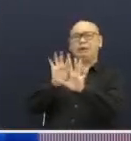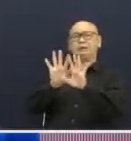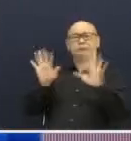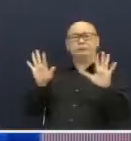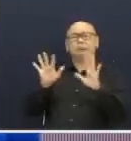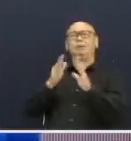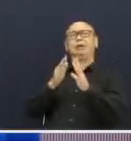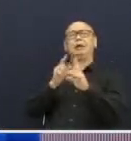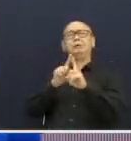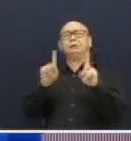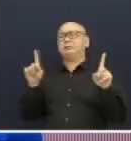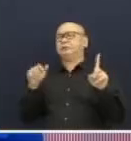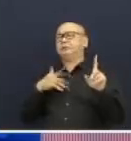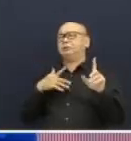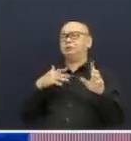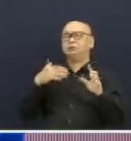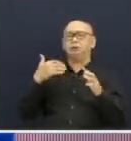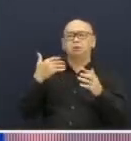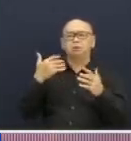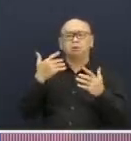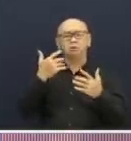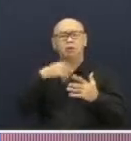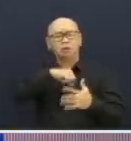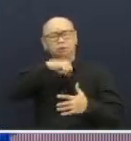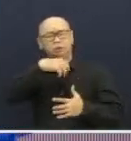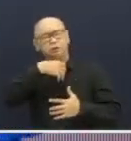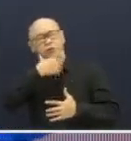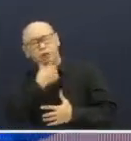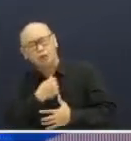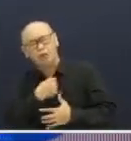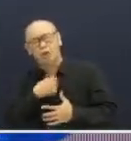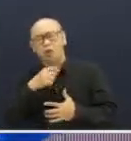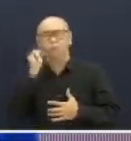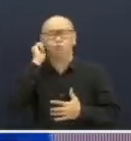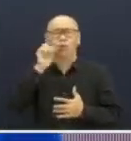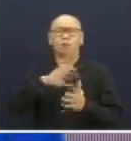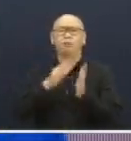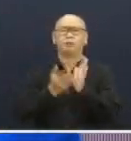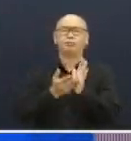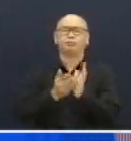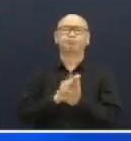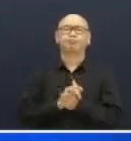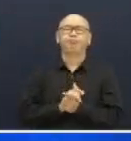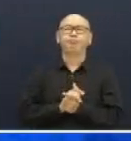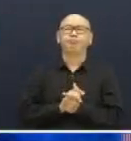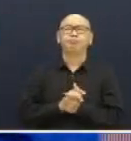lansia, ibu hamil, dan disabilitas. Monggo, Mas. Baik, saya ingin